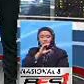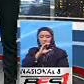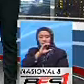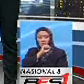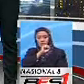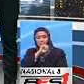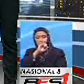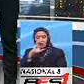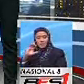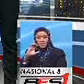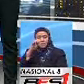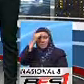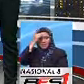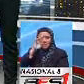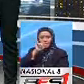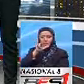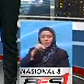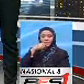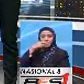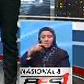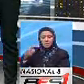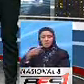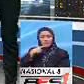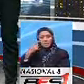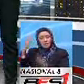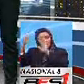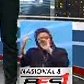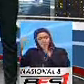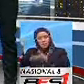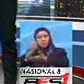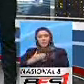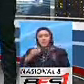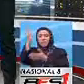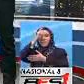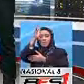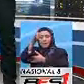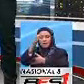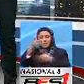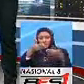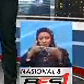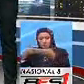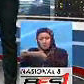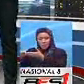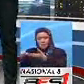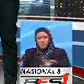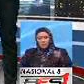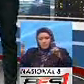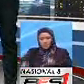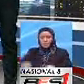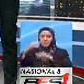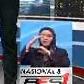Dato' Razlan Razali berharap agar pihak kerajaan dapat menyambung kontrak penganjuran akan datang dalam tempoh lebih lama